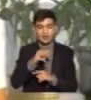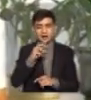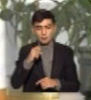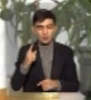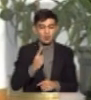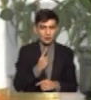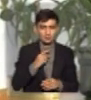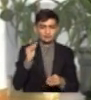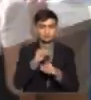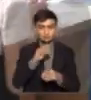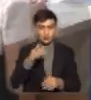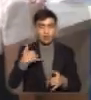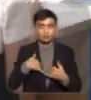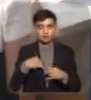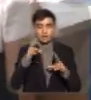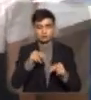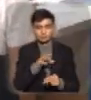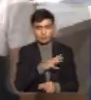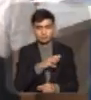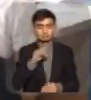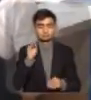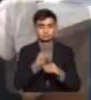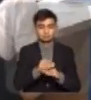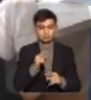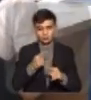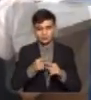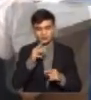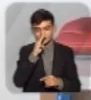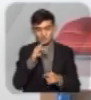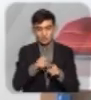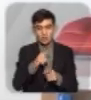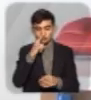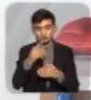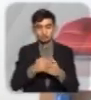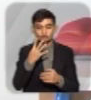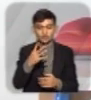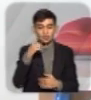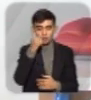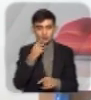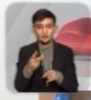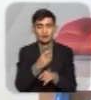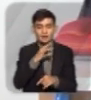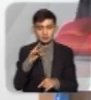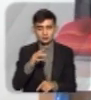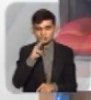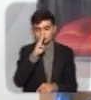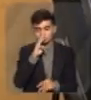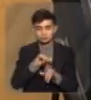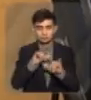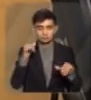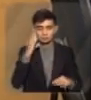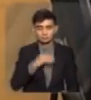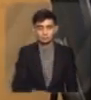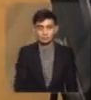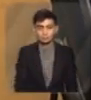видеонаблюдения. А учителей ждет обещанная ранее надбавка. В ближайшие 4 года им в 2 раза повысят зарплаты. Зарина